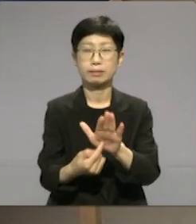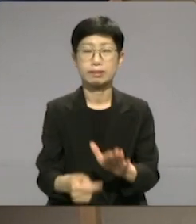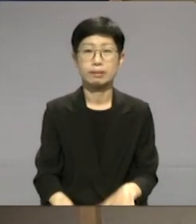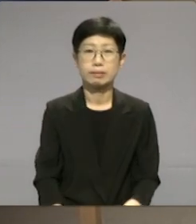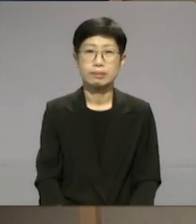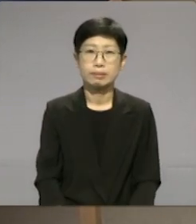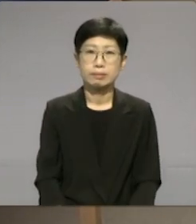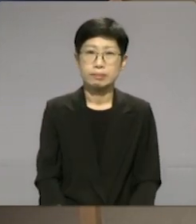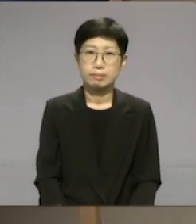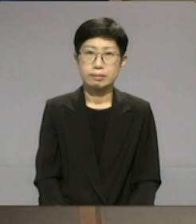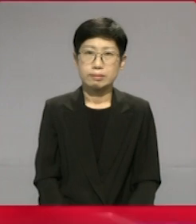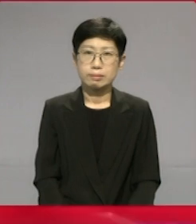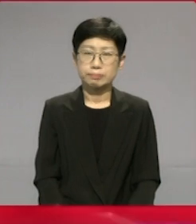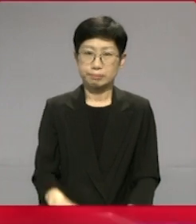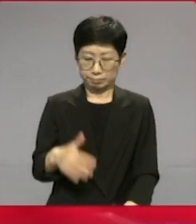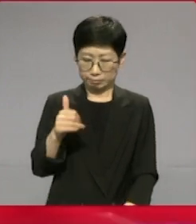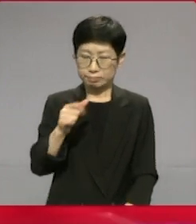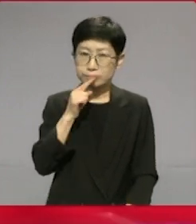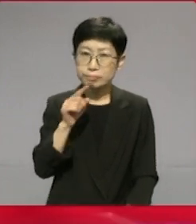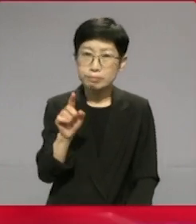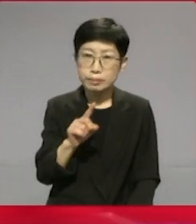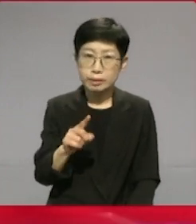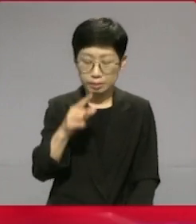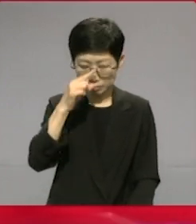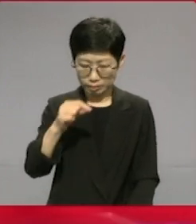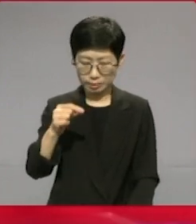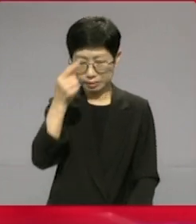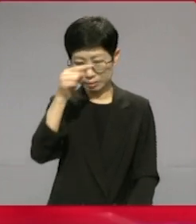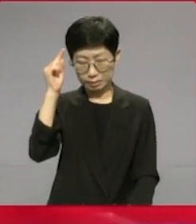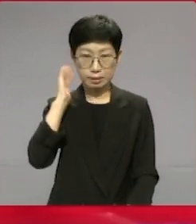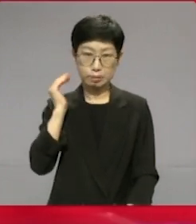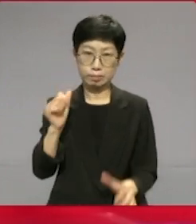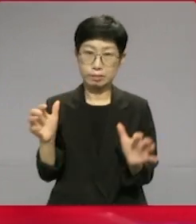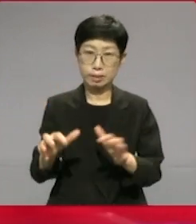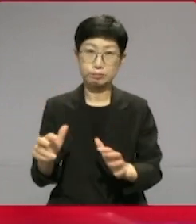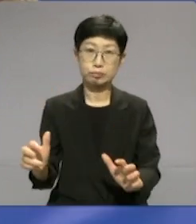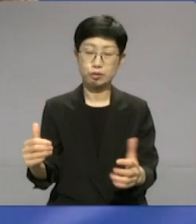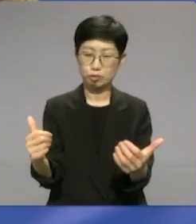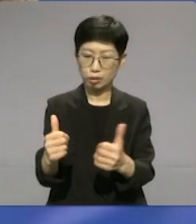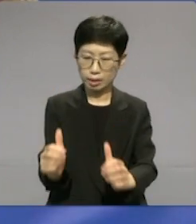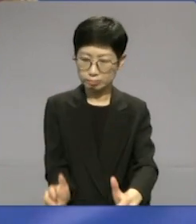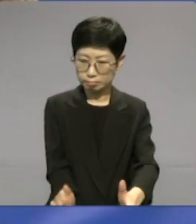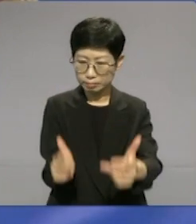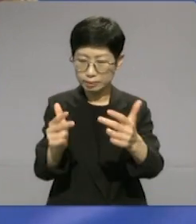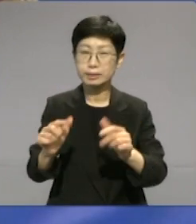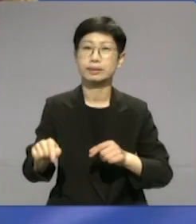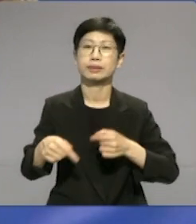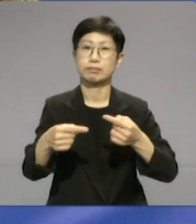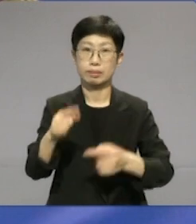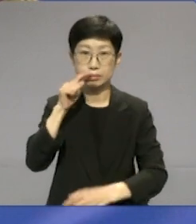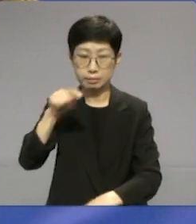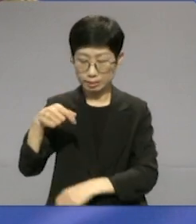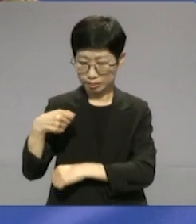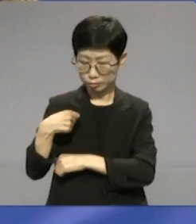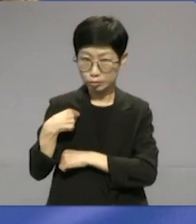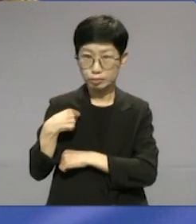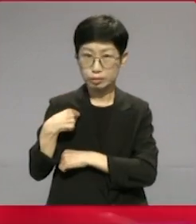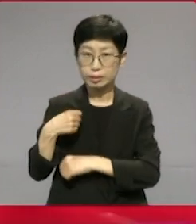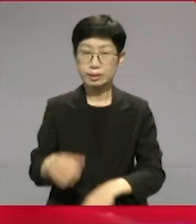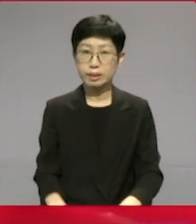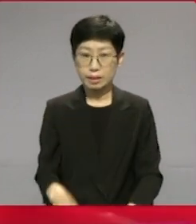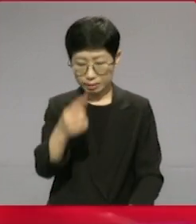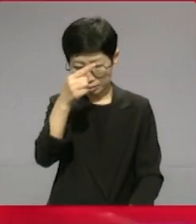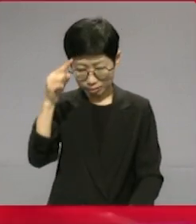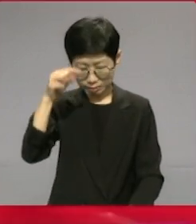밝혔습니다 게라시모프 총참모장은 푸틴 러시아 대통령이 소집한 회의에 화장으로 참석해 우크라이나 군이 쿠르스크 주